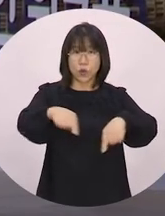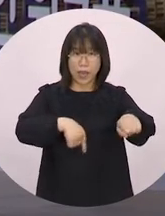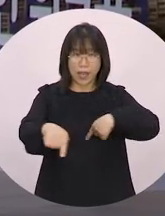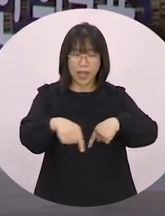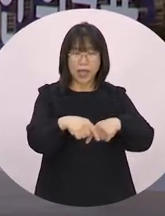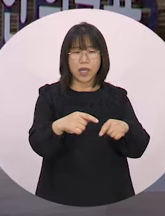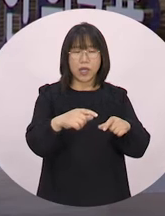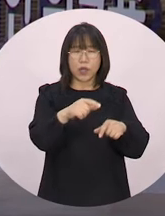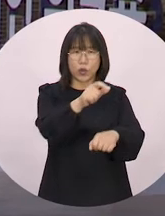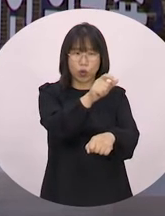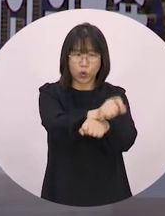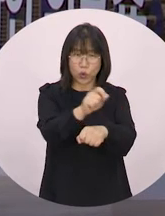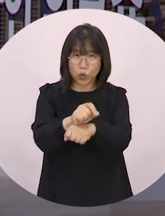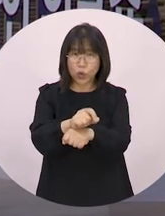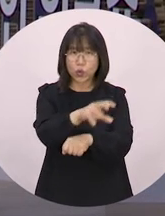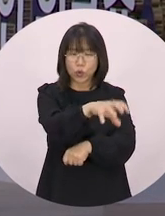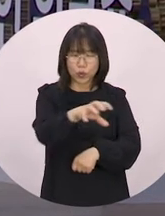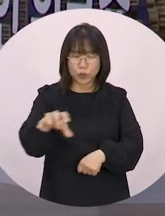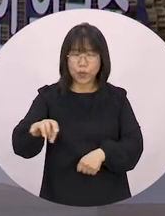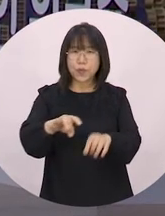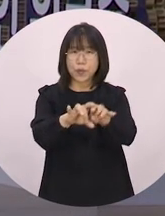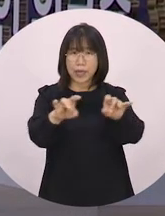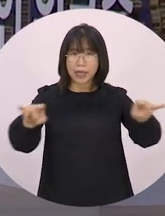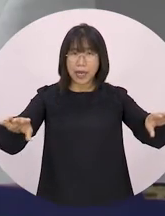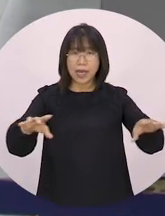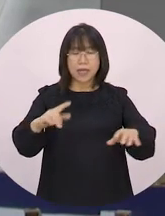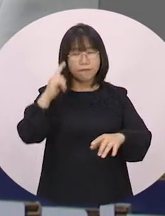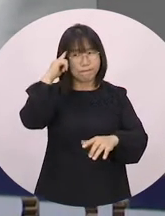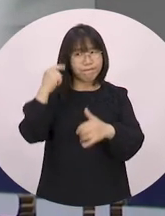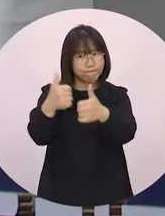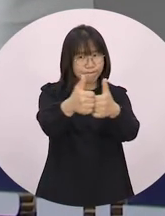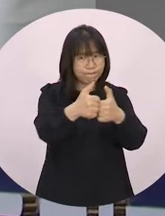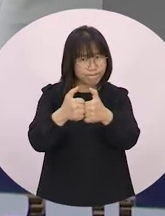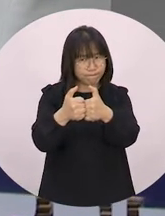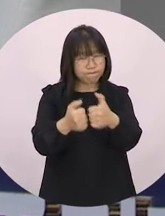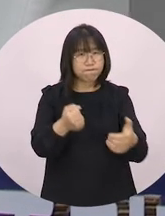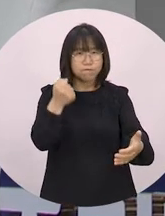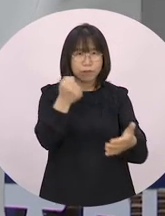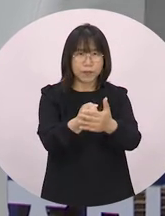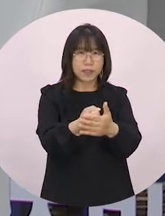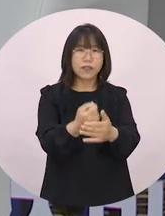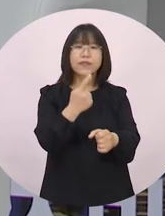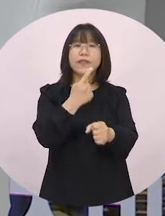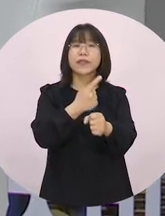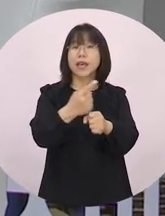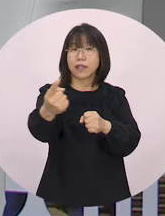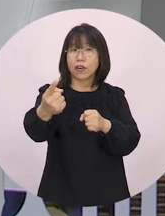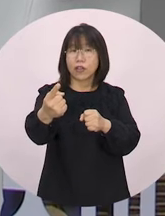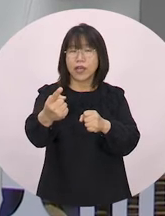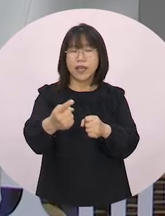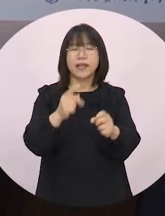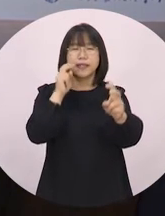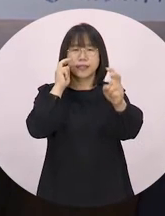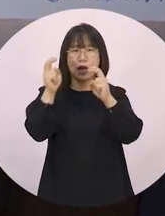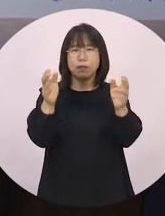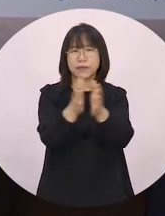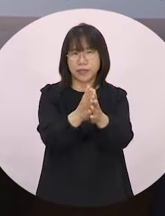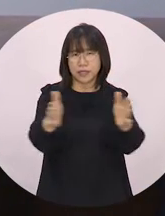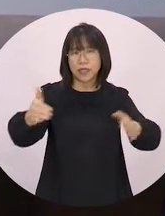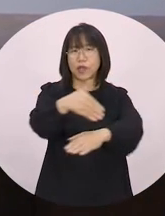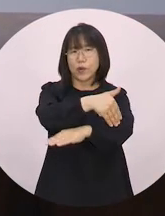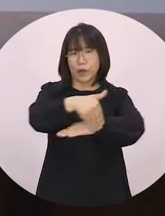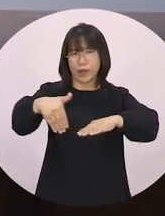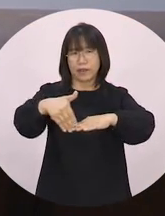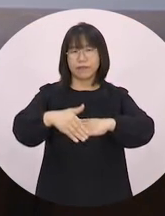동별로 자치 계획을 수립해 오는 7월 주민총회 의결을 거쳐 사업을 확정하고 2022년 본격적으로